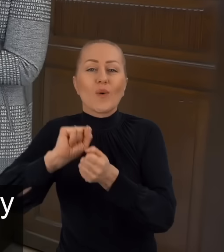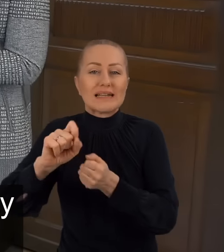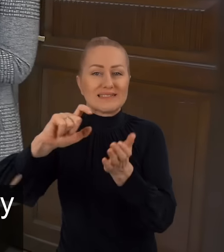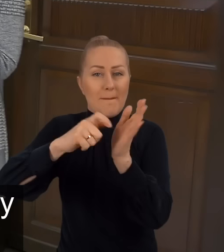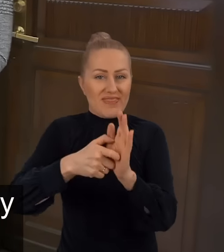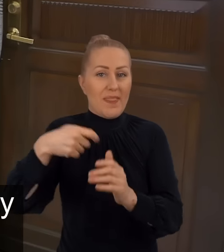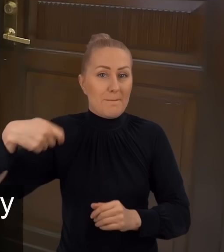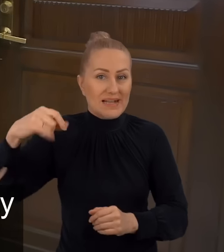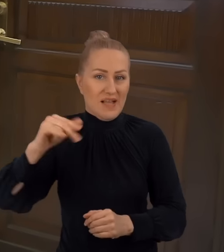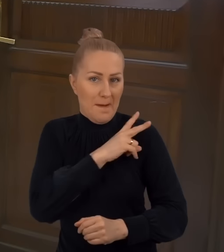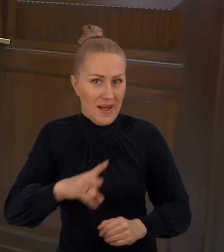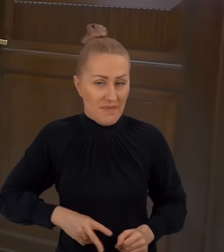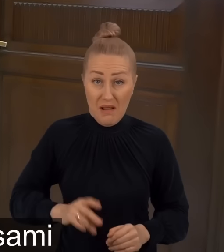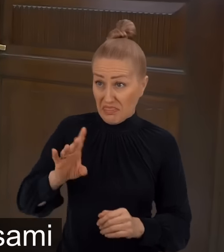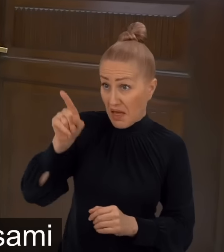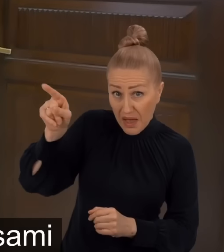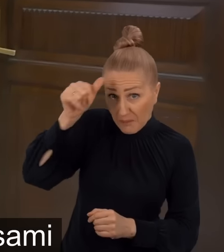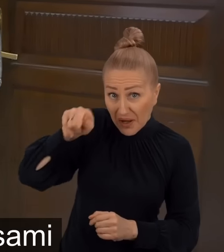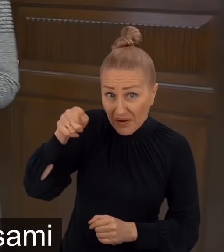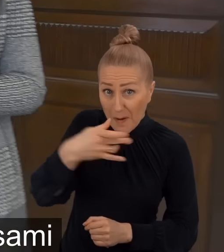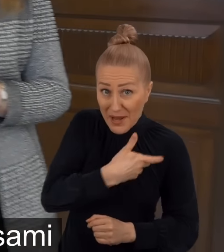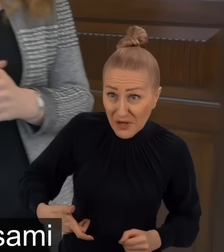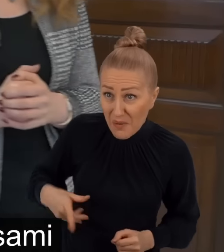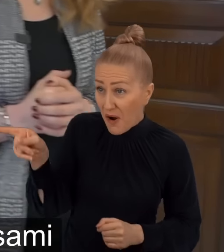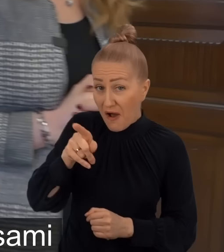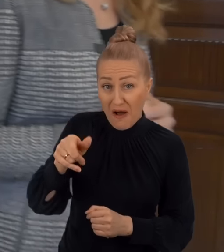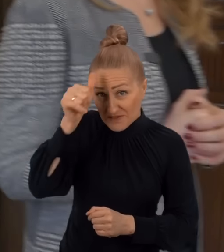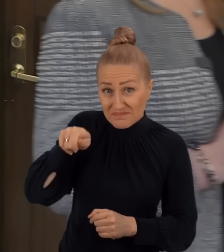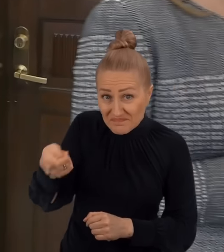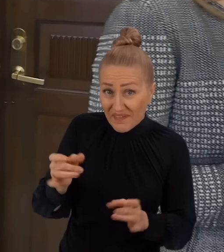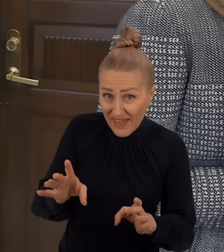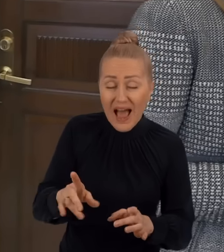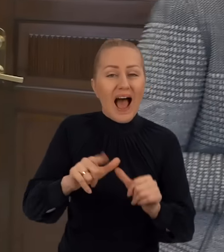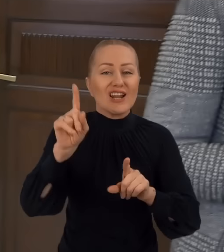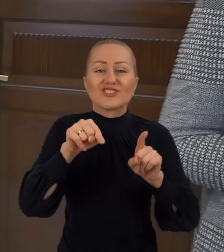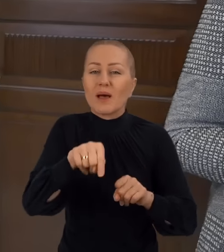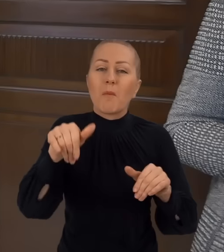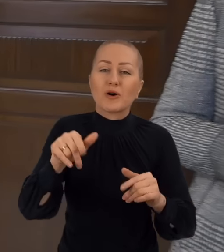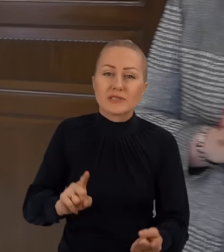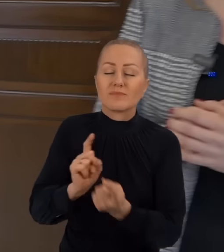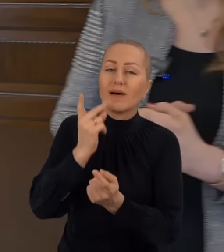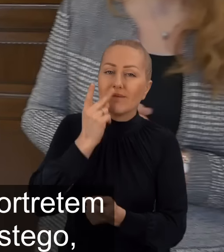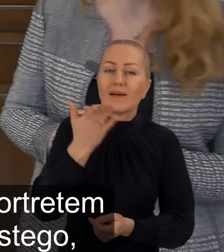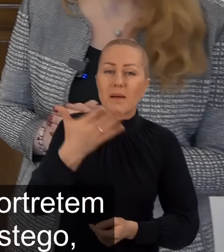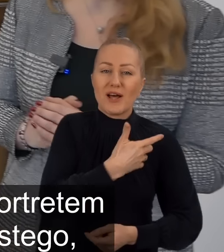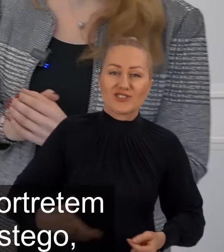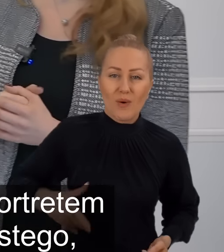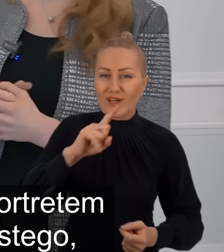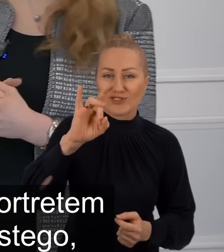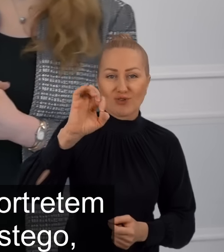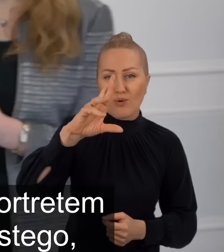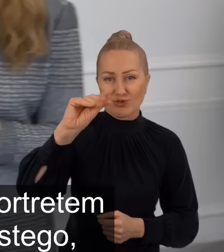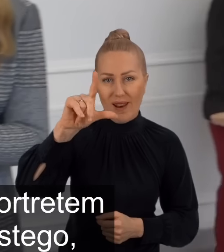prezydenta i premiera. Tak, że tamten? Tak. Natomiast tutaj też możecie czasami spotkać wieczorami zasromanych marszałków z Zgorzelskiego,